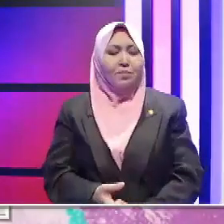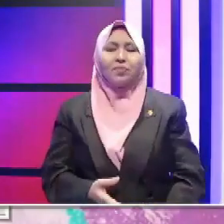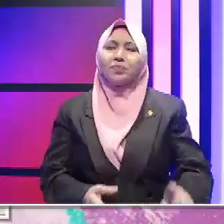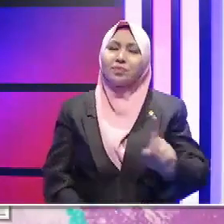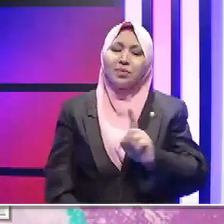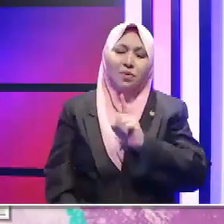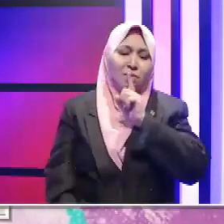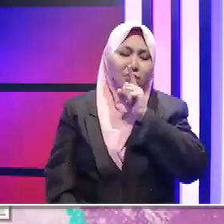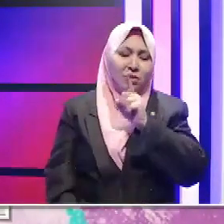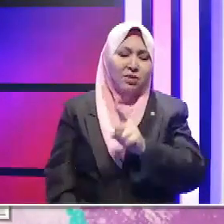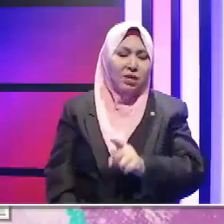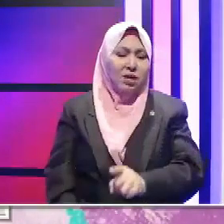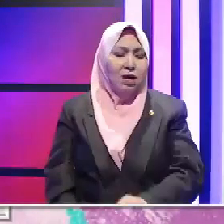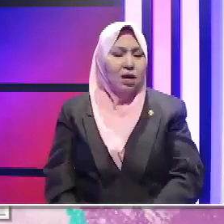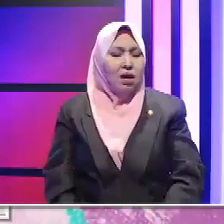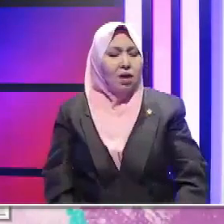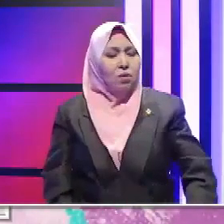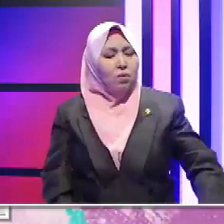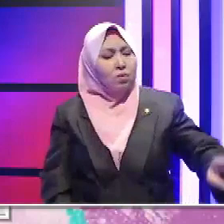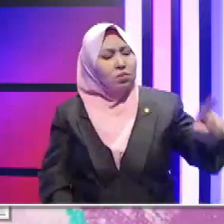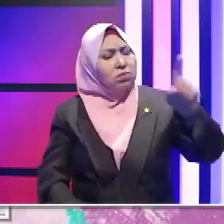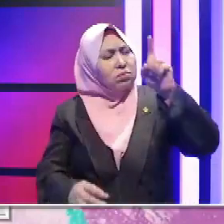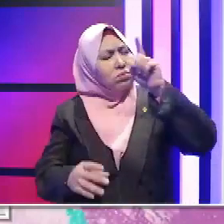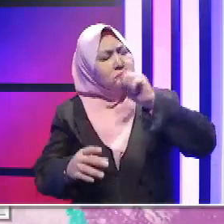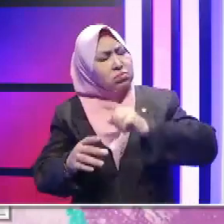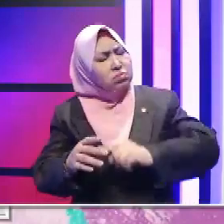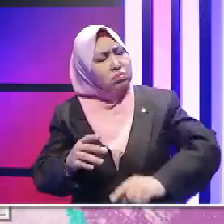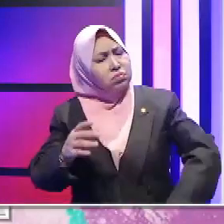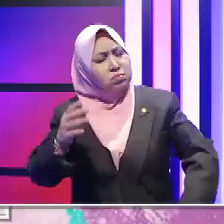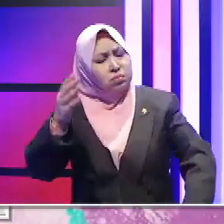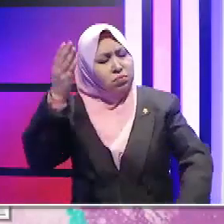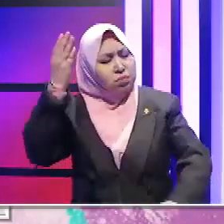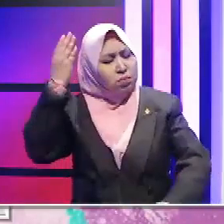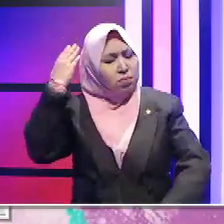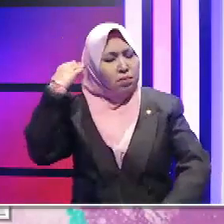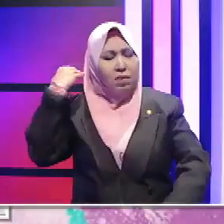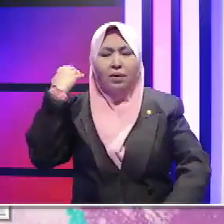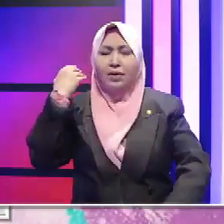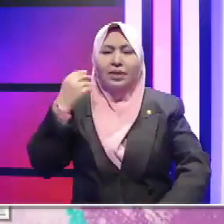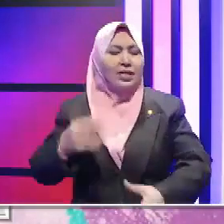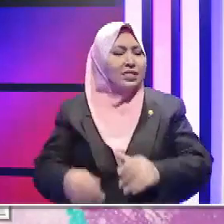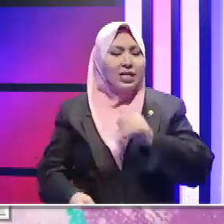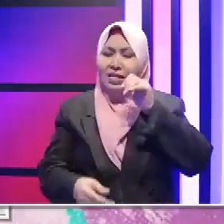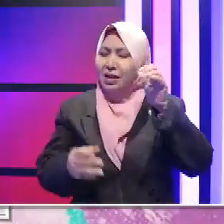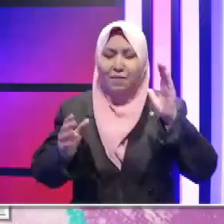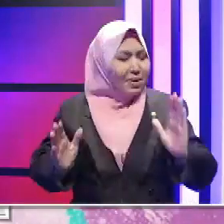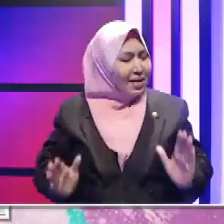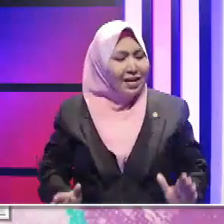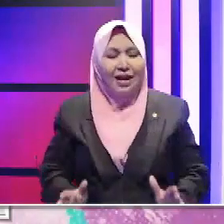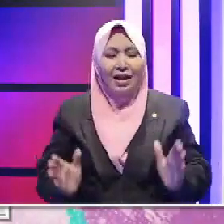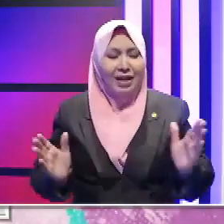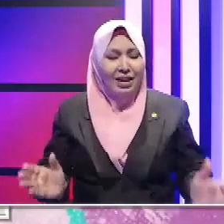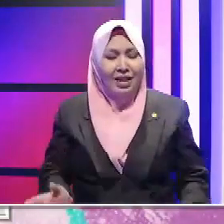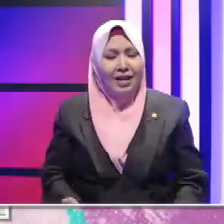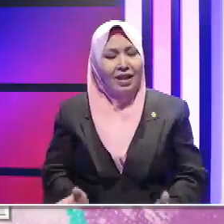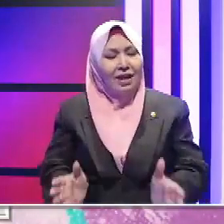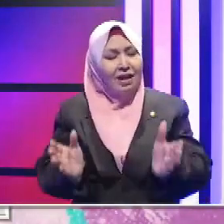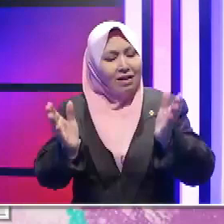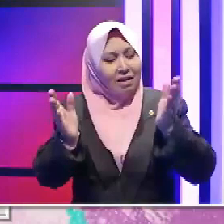Hai Ilham wujudkan lelayu